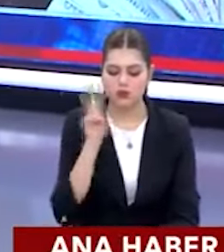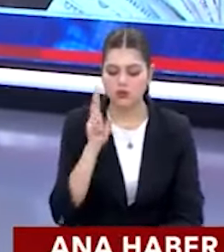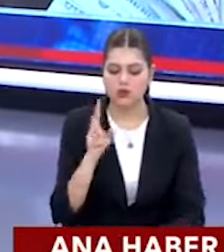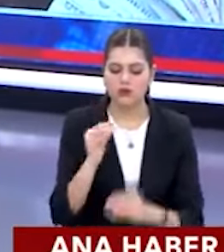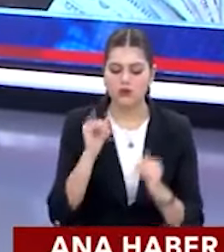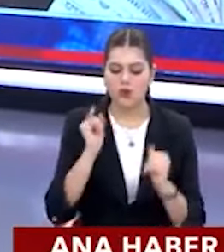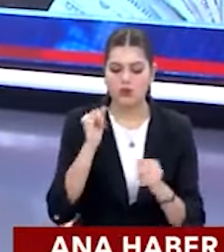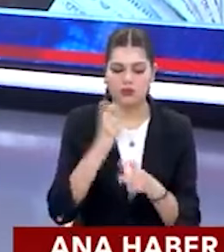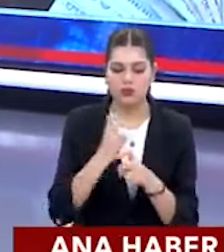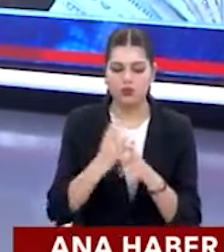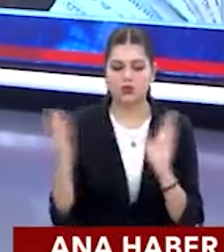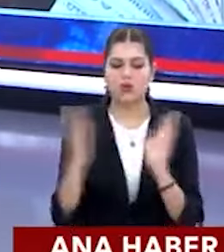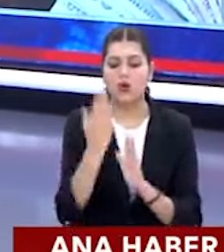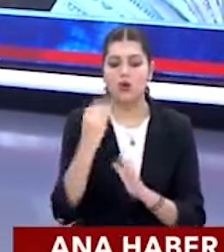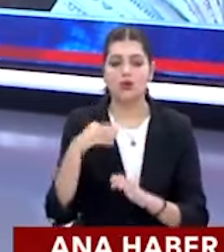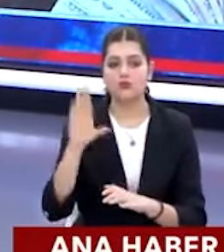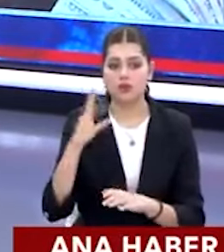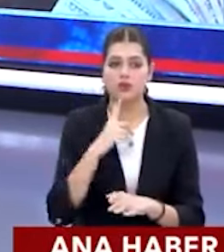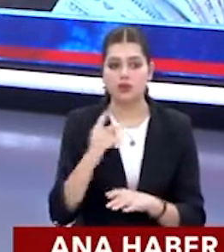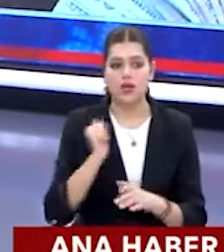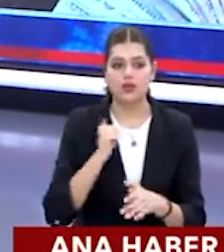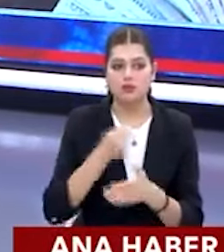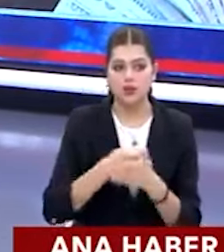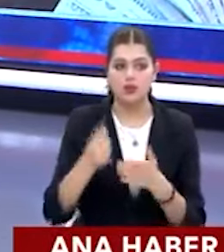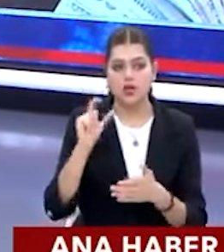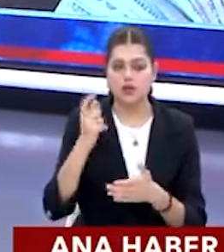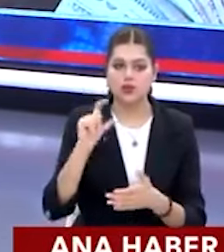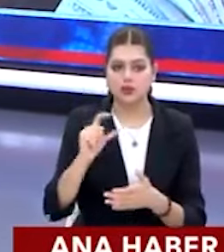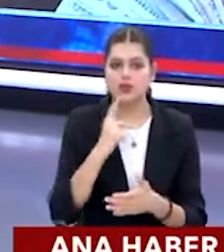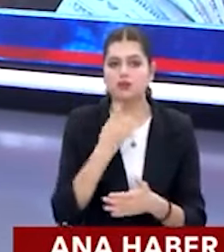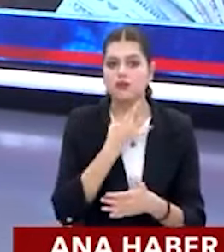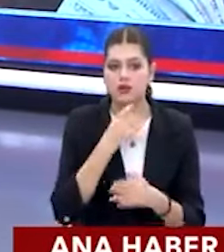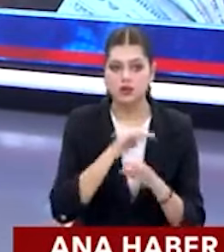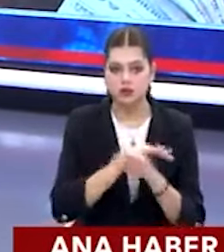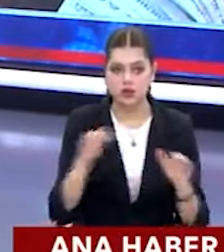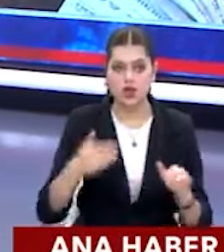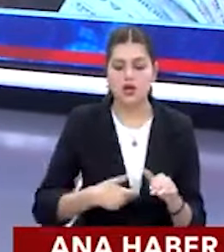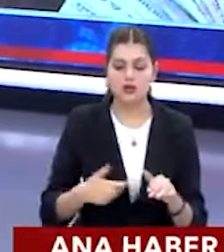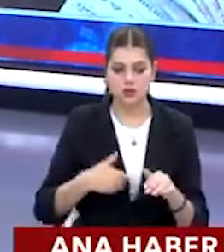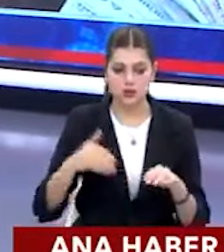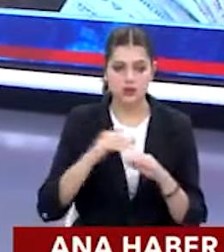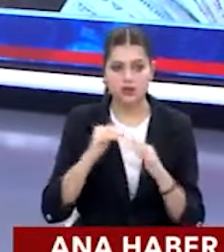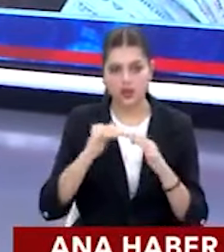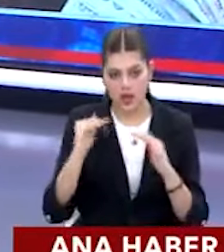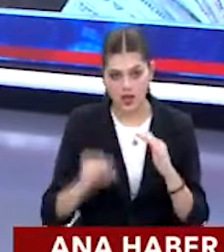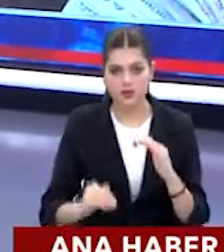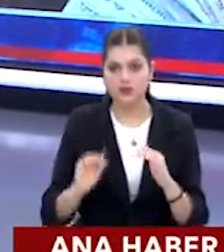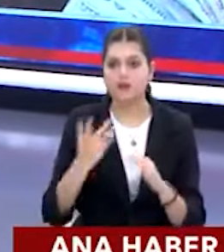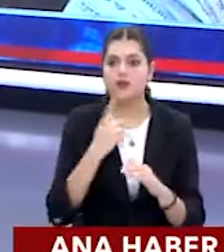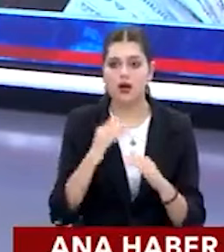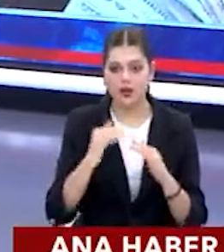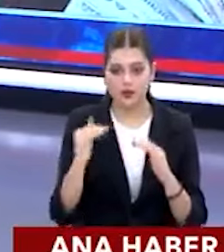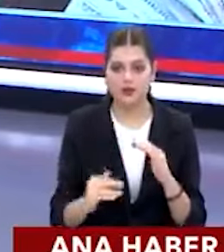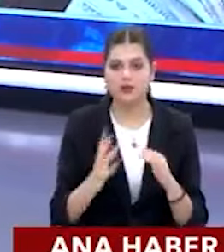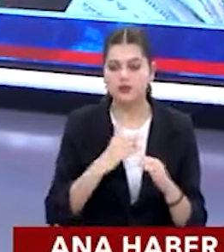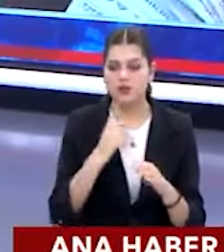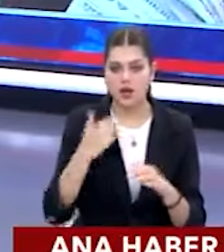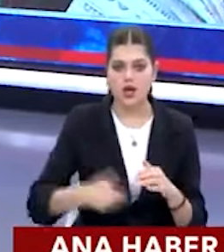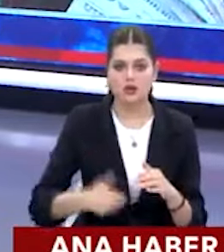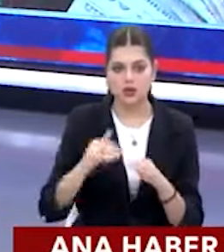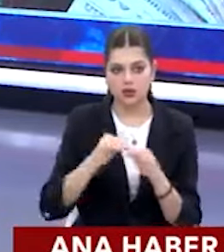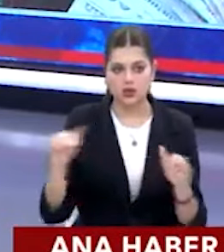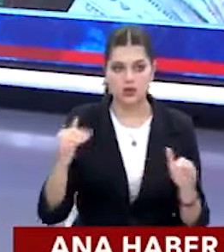facialarla karşı karşıya kalmayasın. Şimdi dolayısıyla asgari ücret az mı? Az. Yoksulluk sınırının ve açlık sınırının altında mı? Altında. Peki